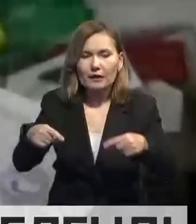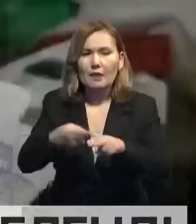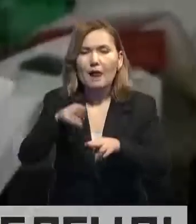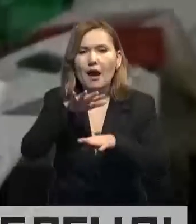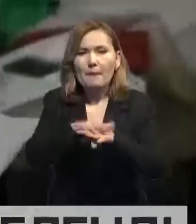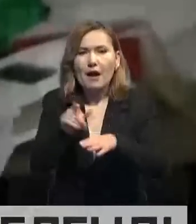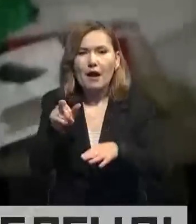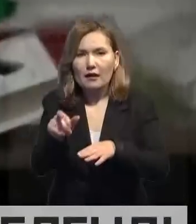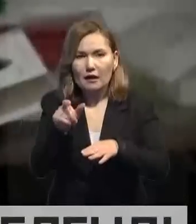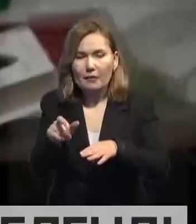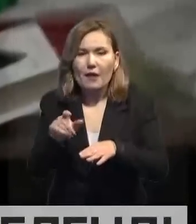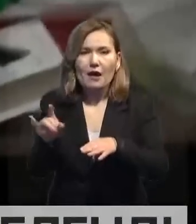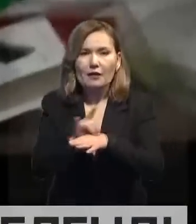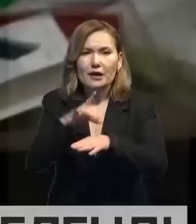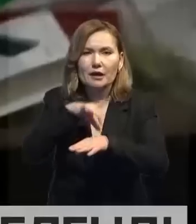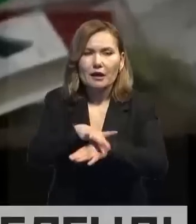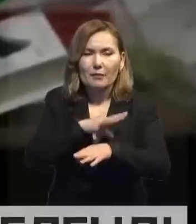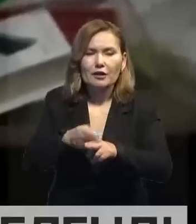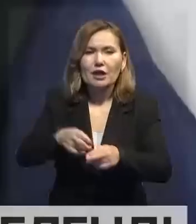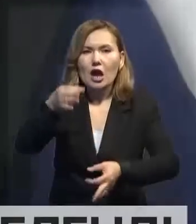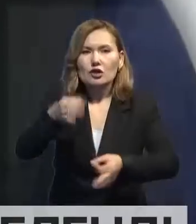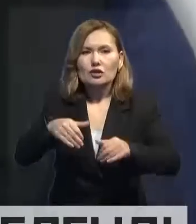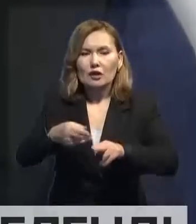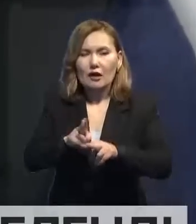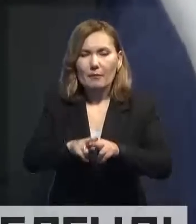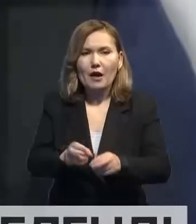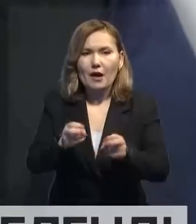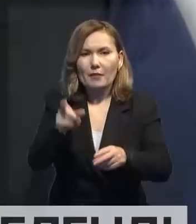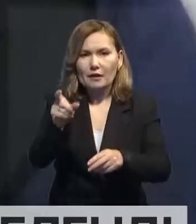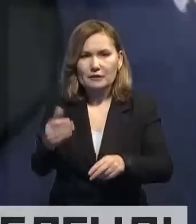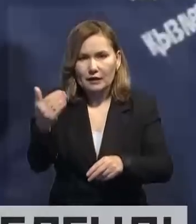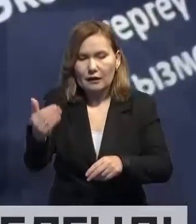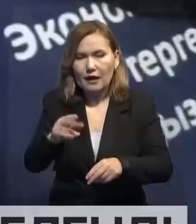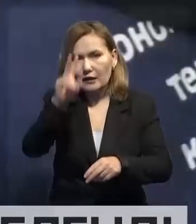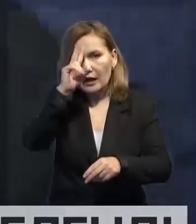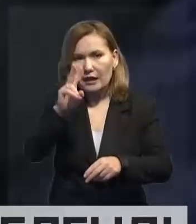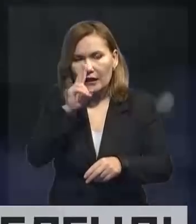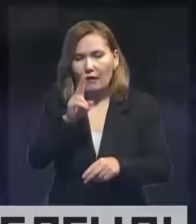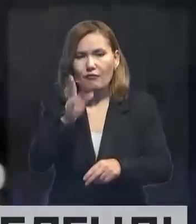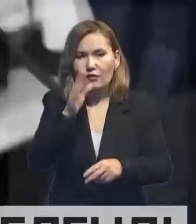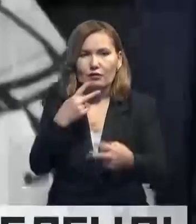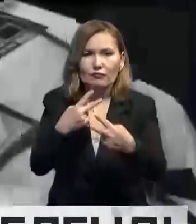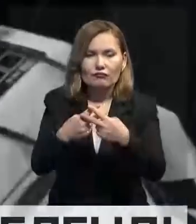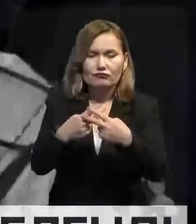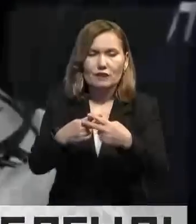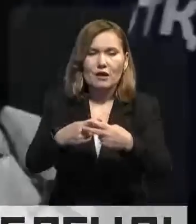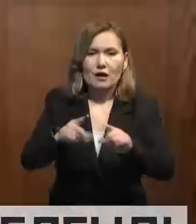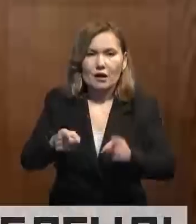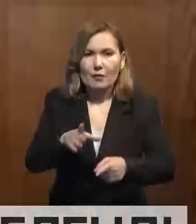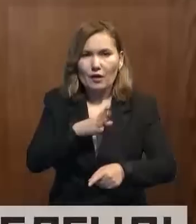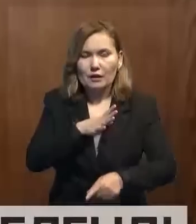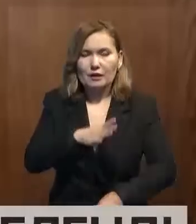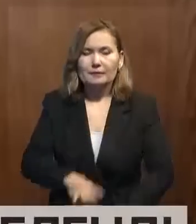банк карталары тәркіленді. Қазір сот шешімі бойынша күдіктілер 2 ай мерзімге қамауға алынды.